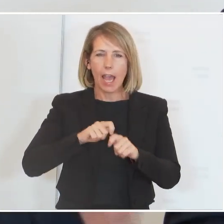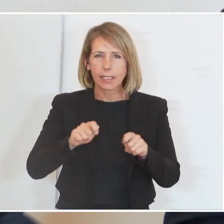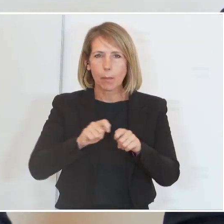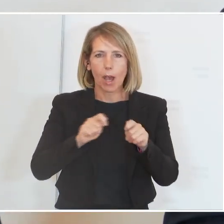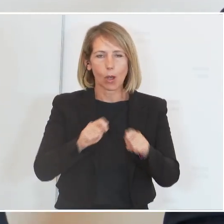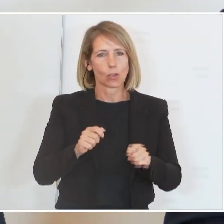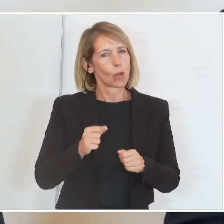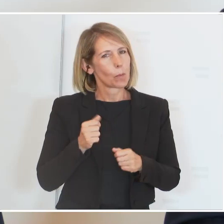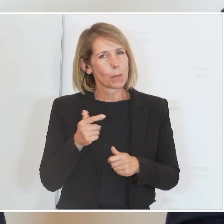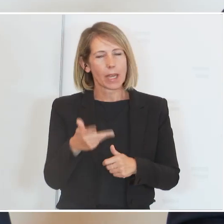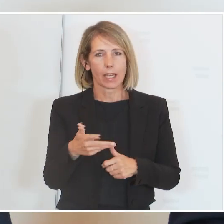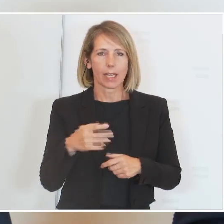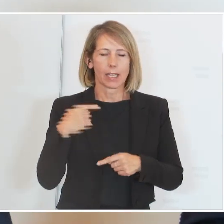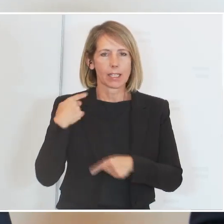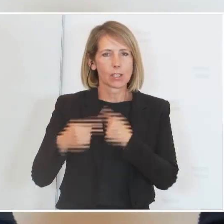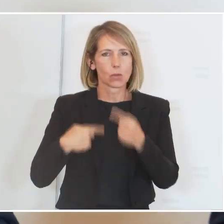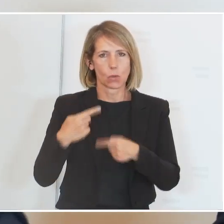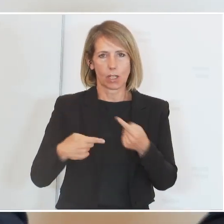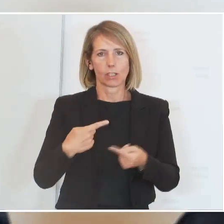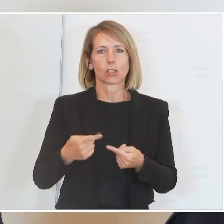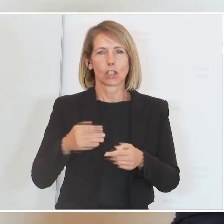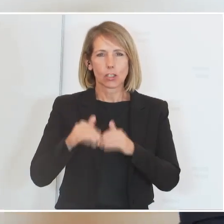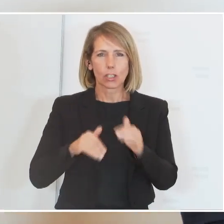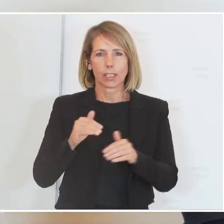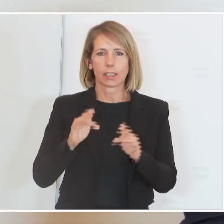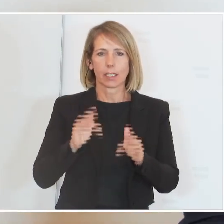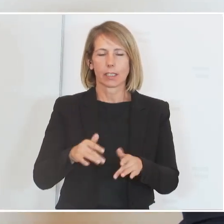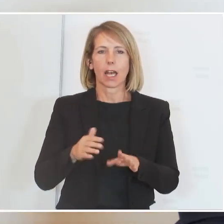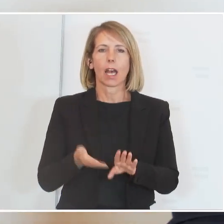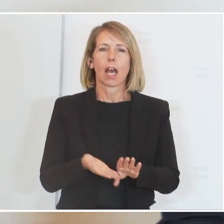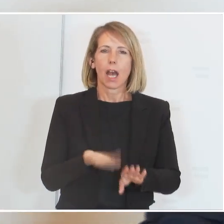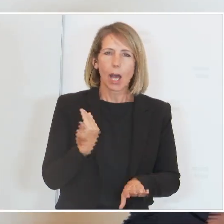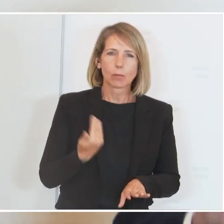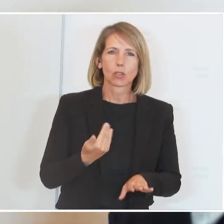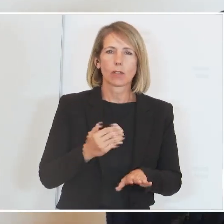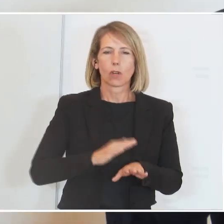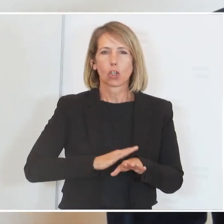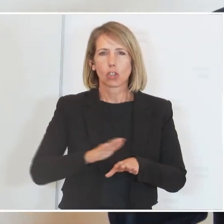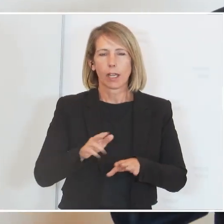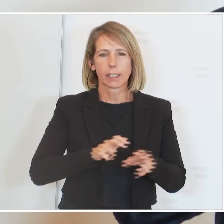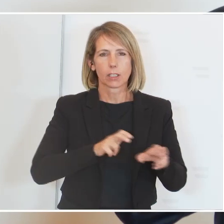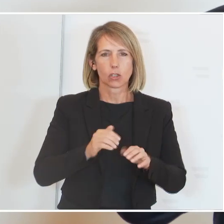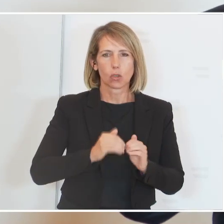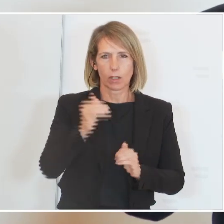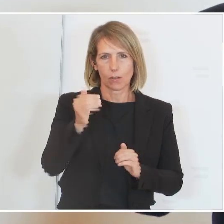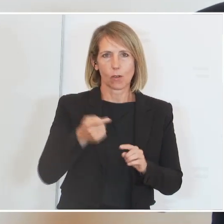Schritte, Abschaffung der schleichenden Steuererhöhung und Valorisierung der Sozialleistung mit heutigem Tag.